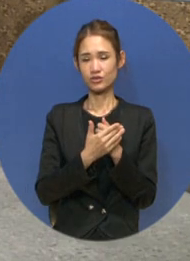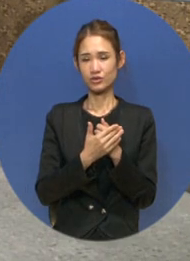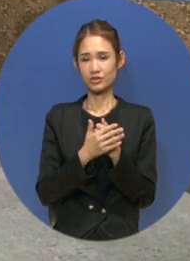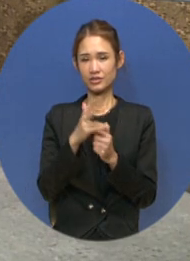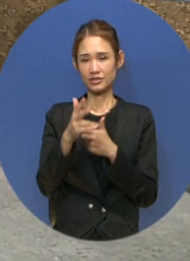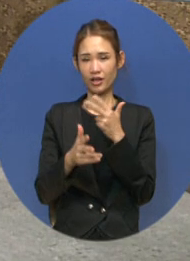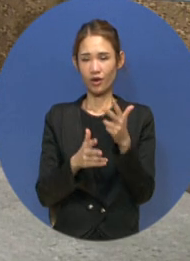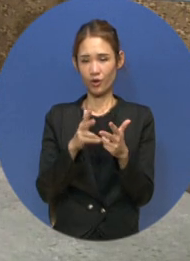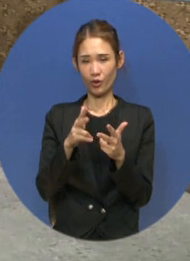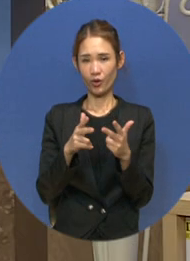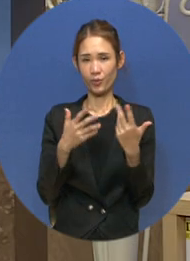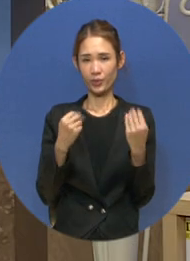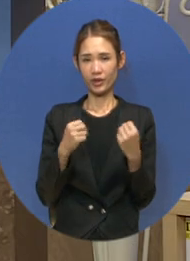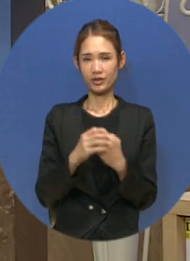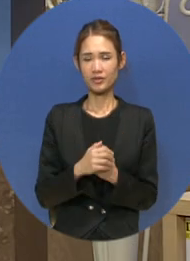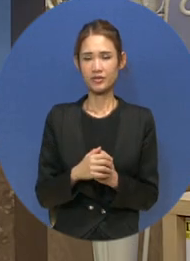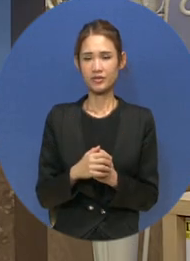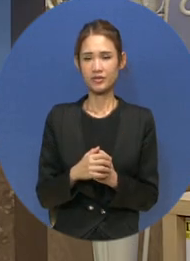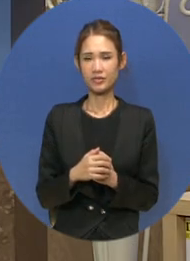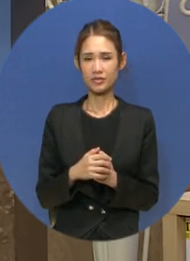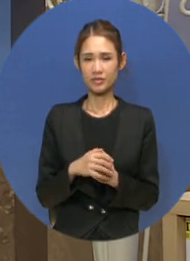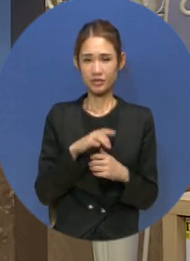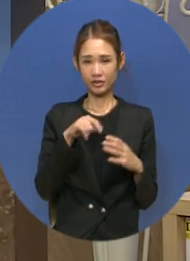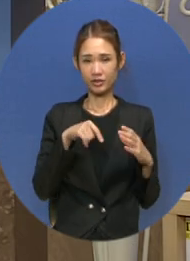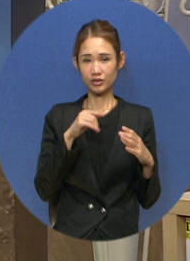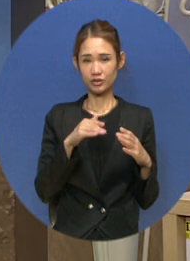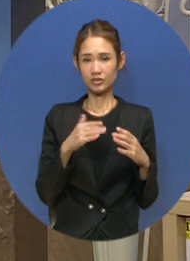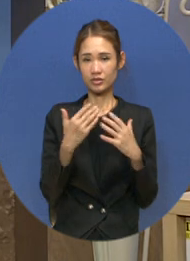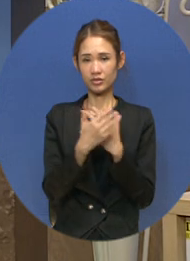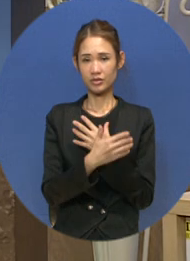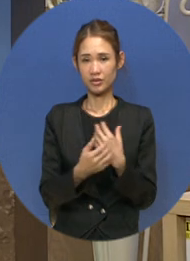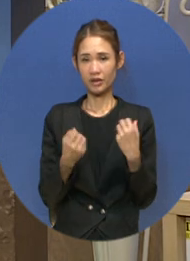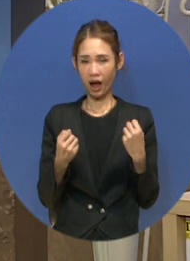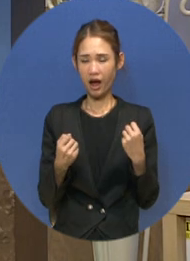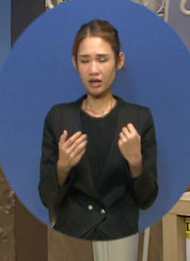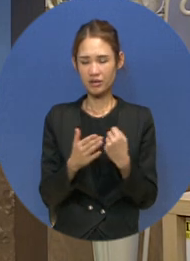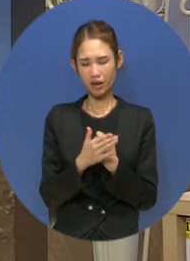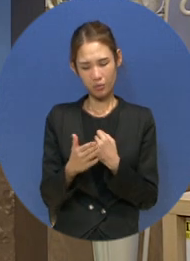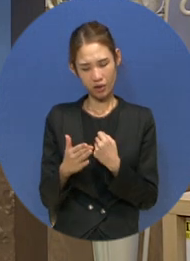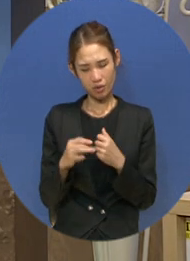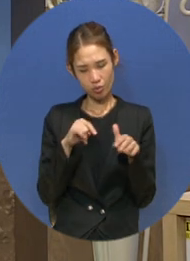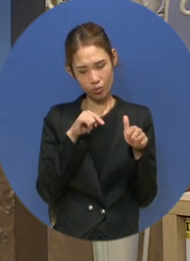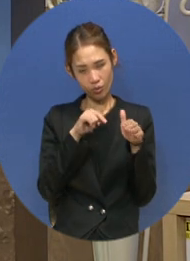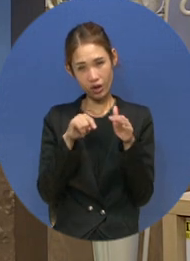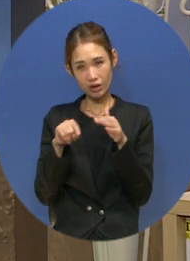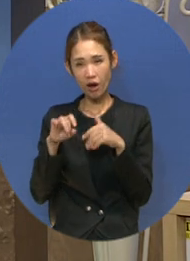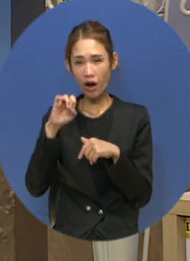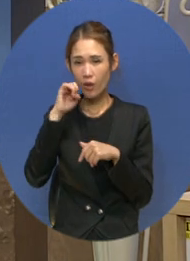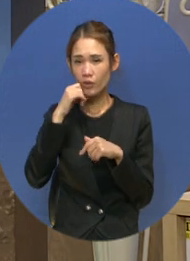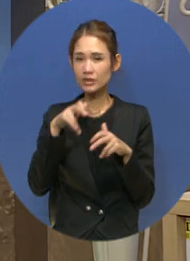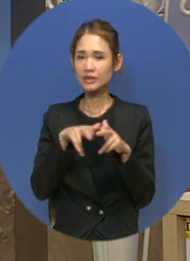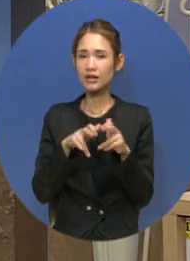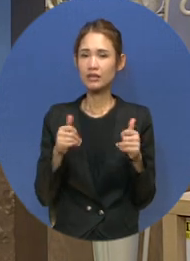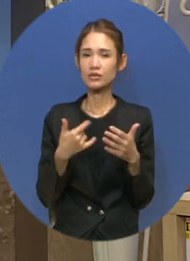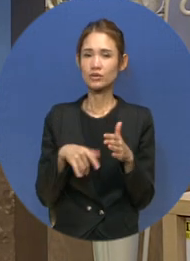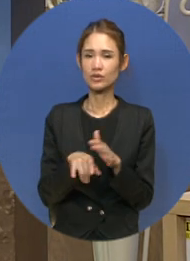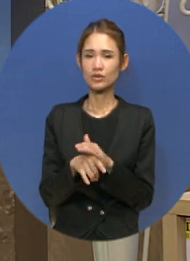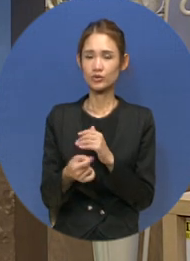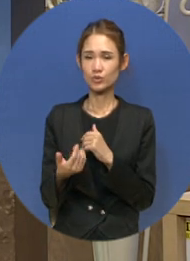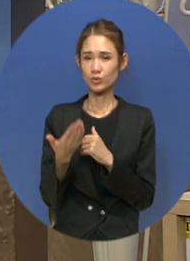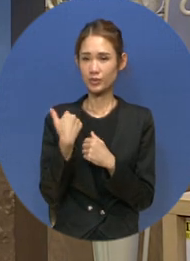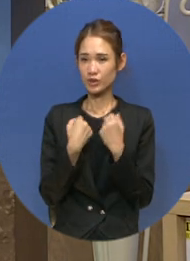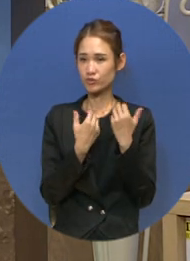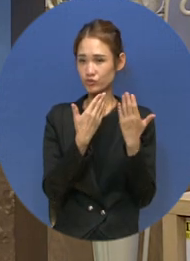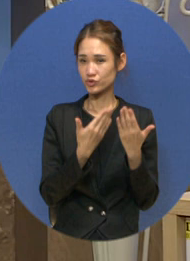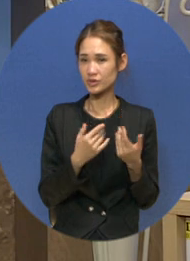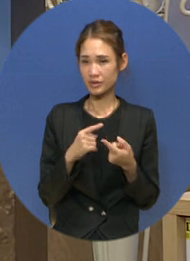사업들을 네. 또 하고 계신 것 같은데요. 그 중에서 이 건강상의 이유로 외출이 어려운 장애인분들을 네. 위해서 또 앞서서